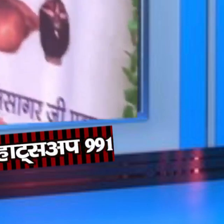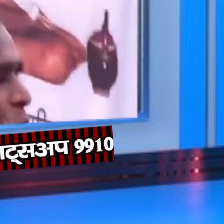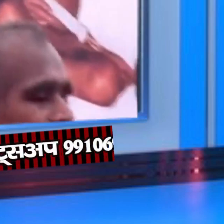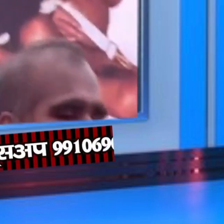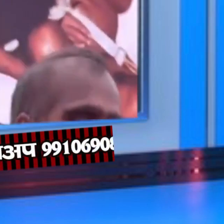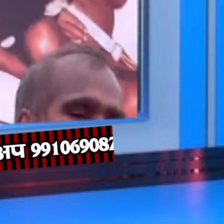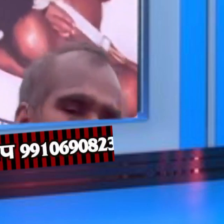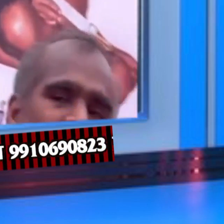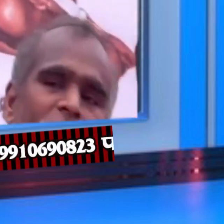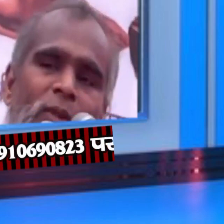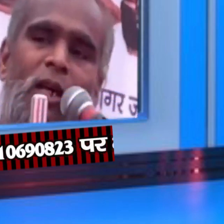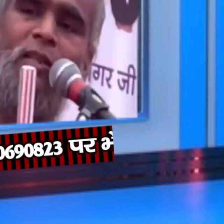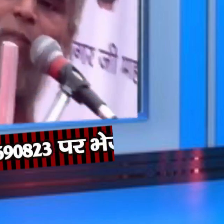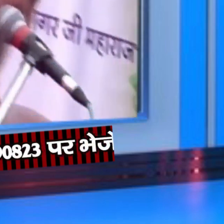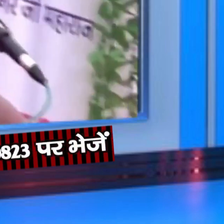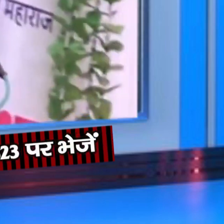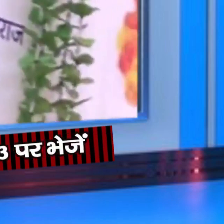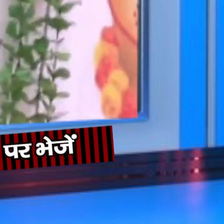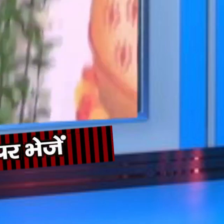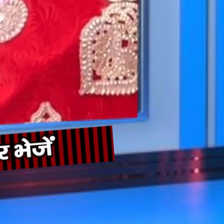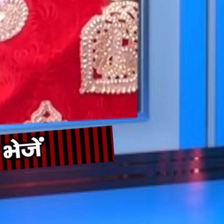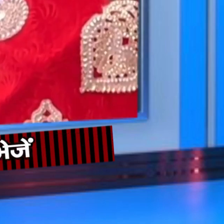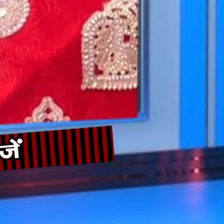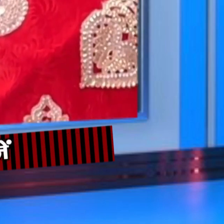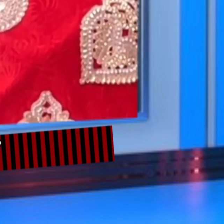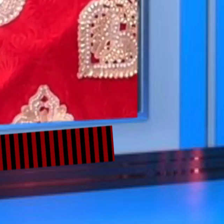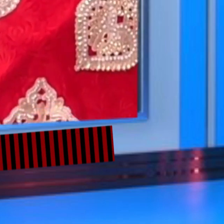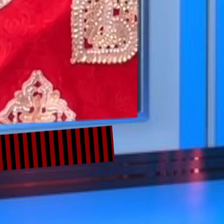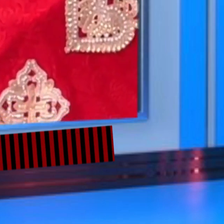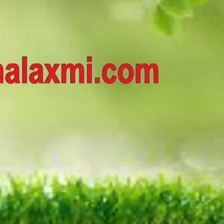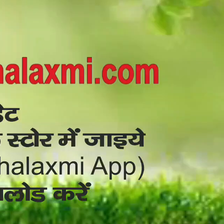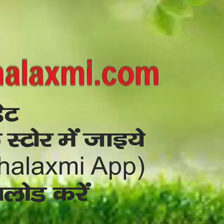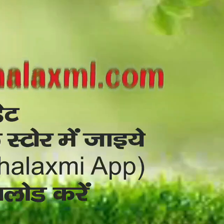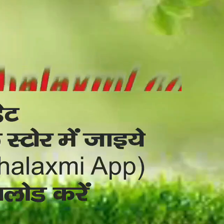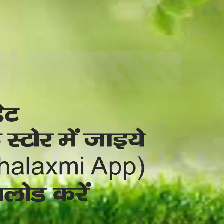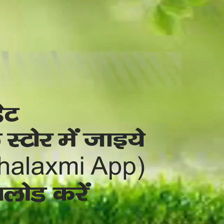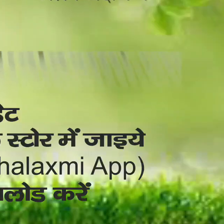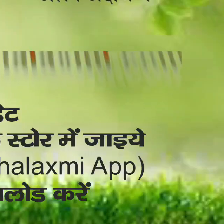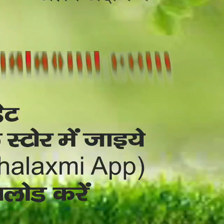ही आप लोगों का समय धर्म ध्यान में जाए, संपत्ति धर्म ध्यान में जाए, अच्छा ही तो है।